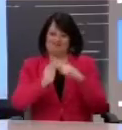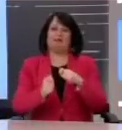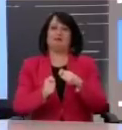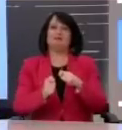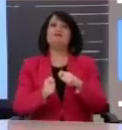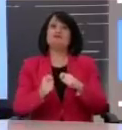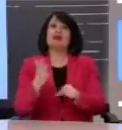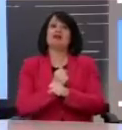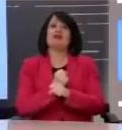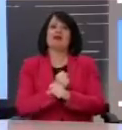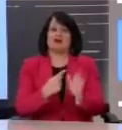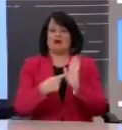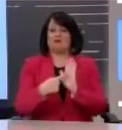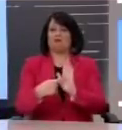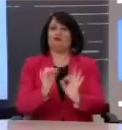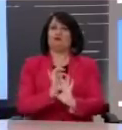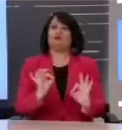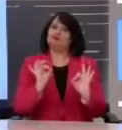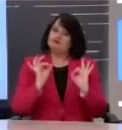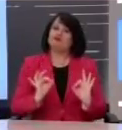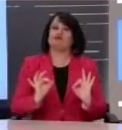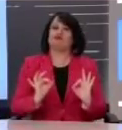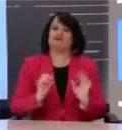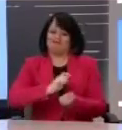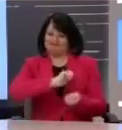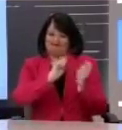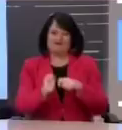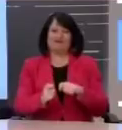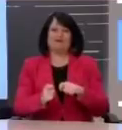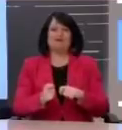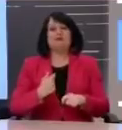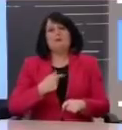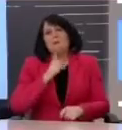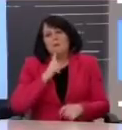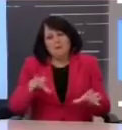καταφέρει να την αναστρέψουμε πλήρως. Την εικόνα του παθητικού